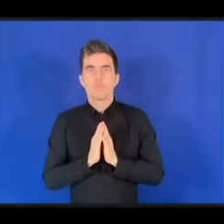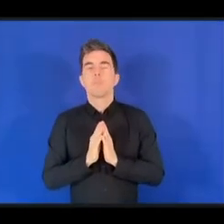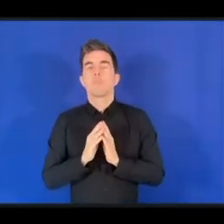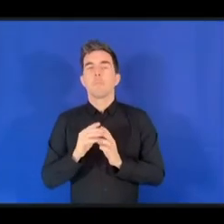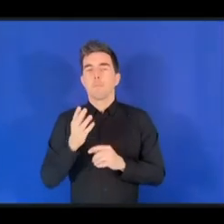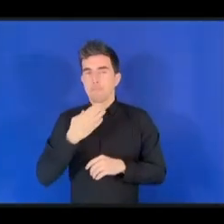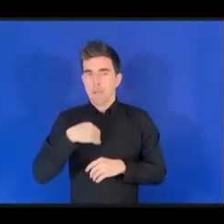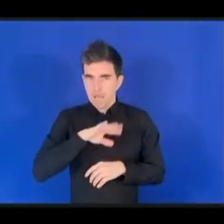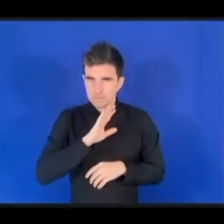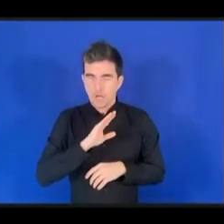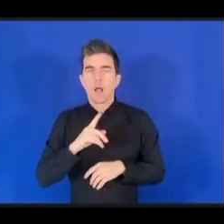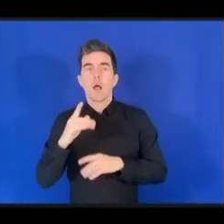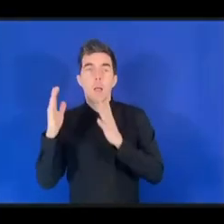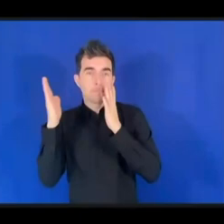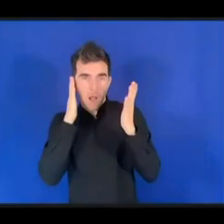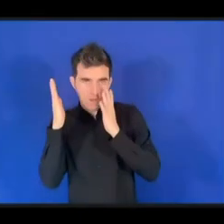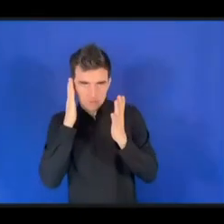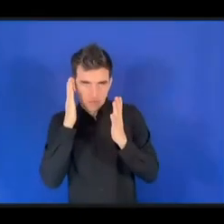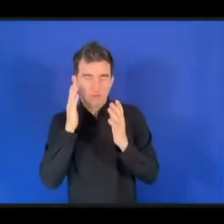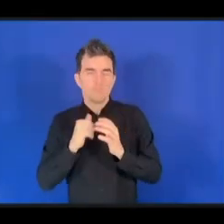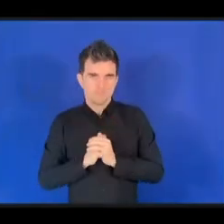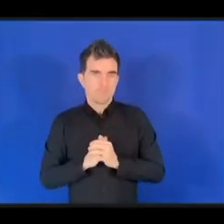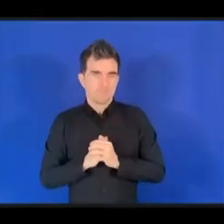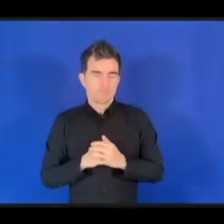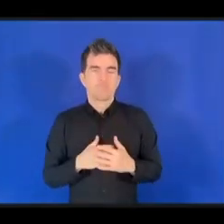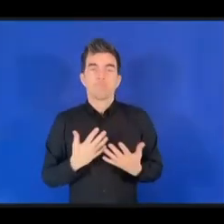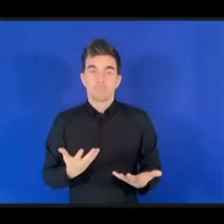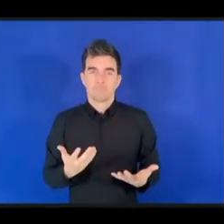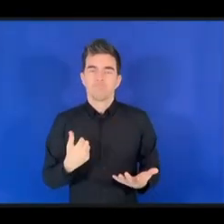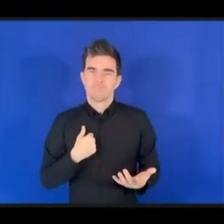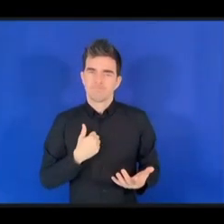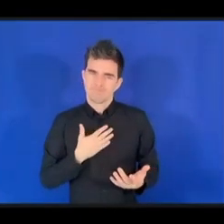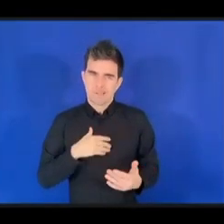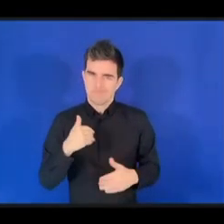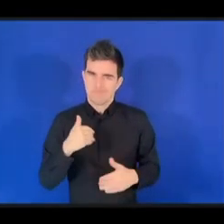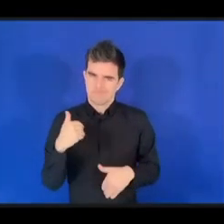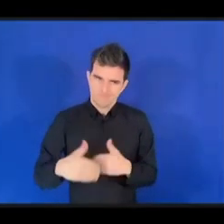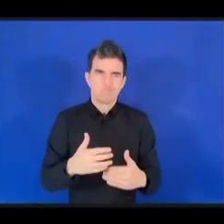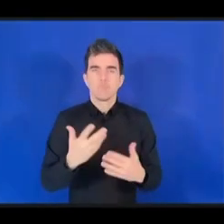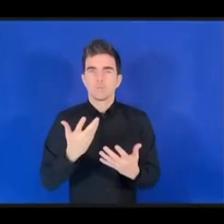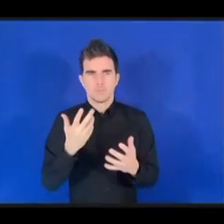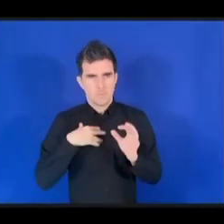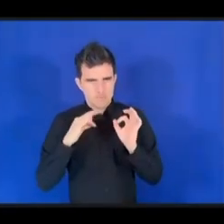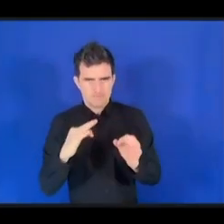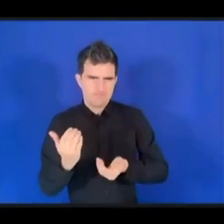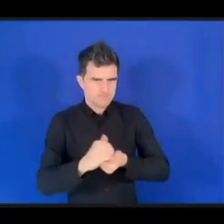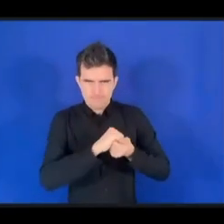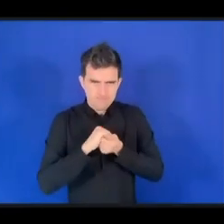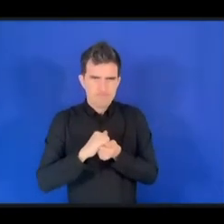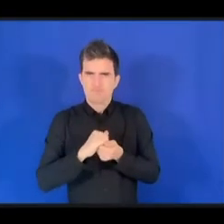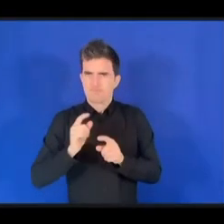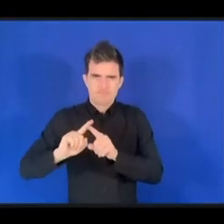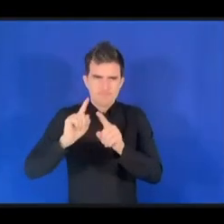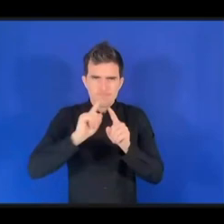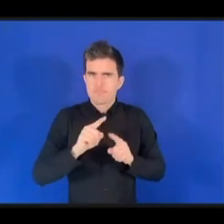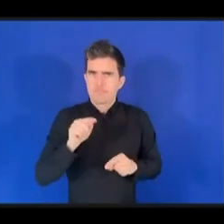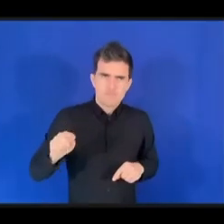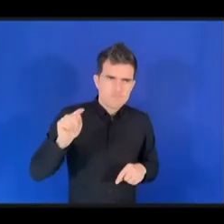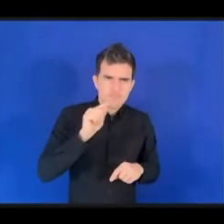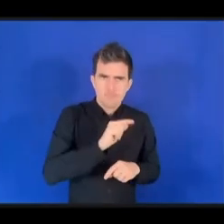しておりますこれはえ市民市民社会組織の三角